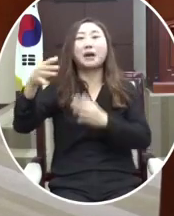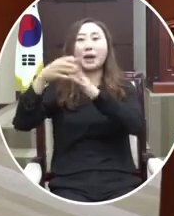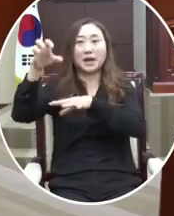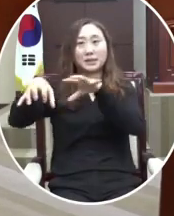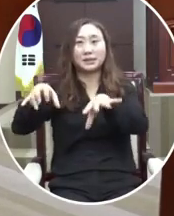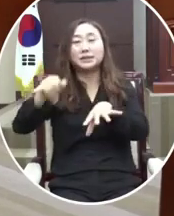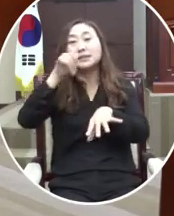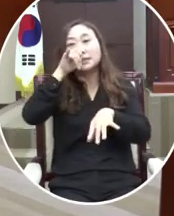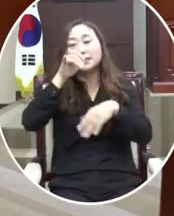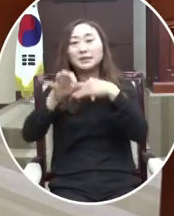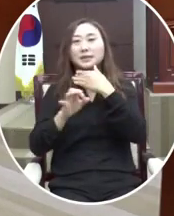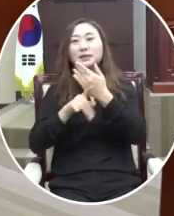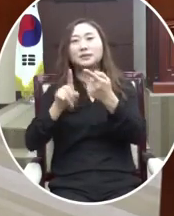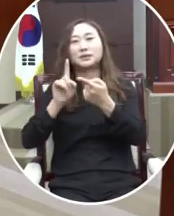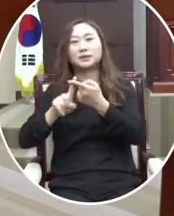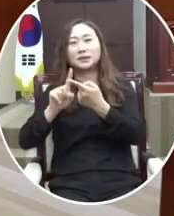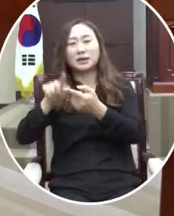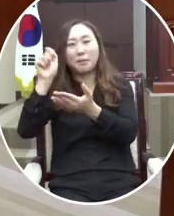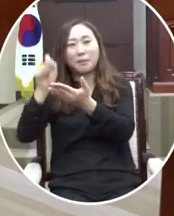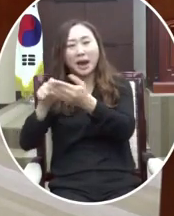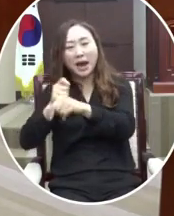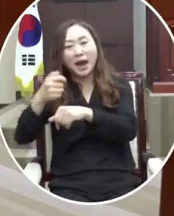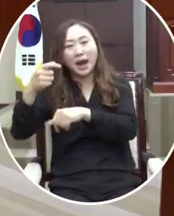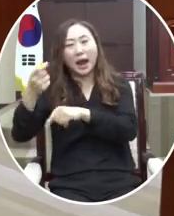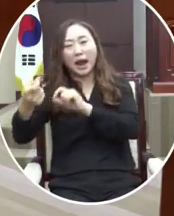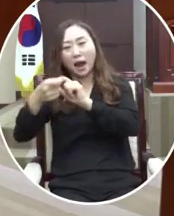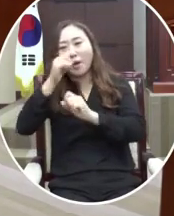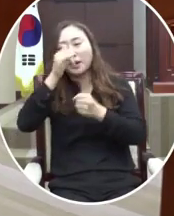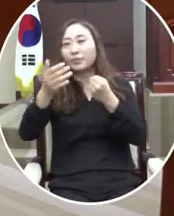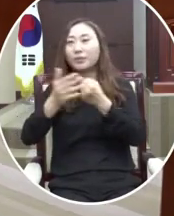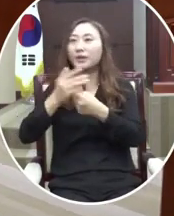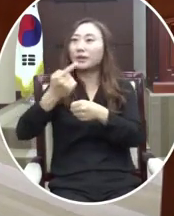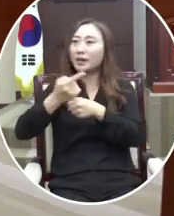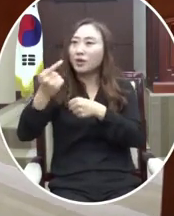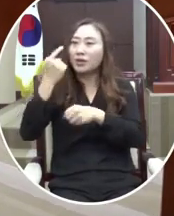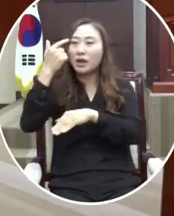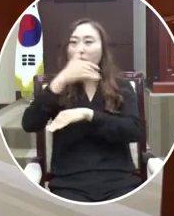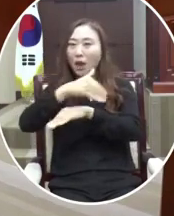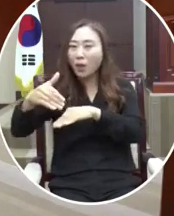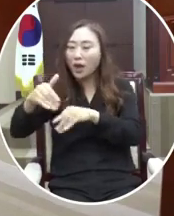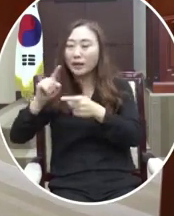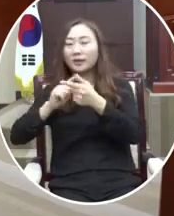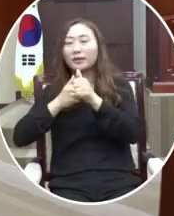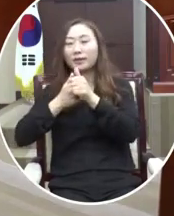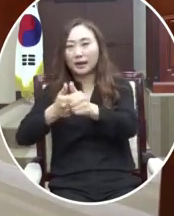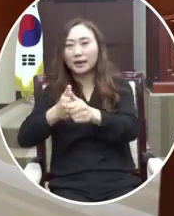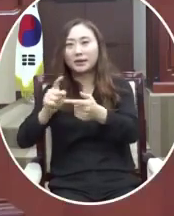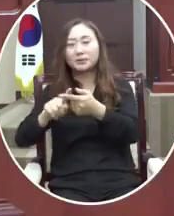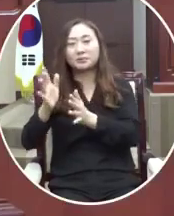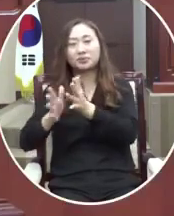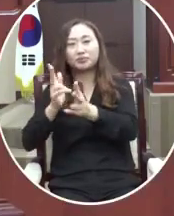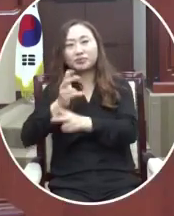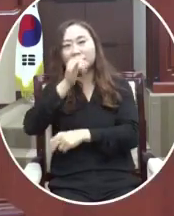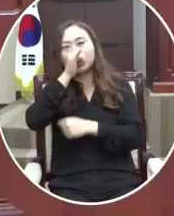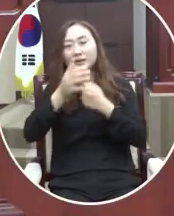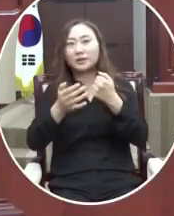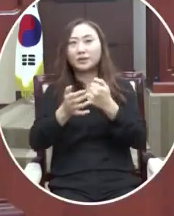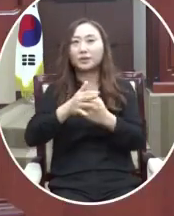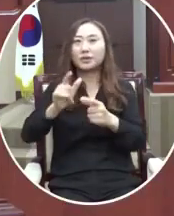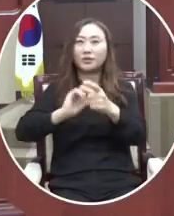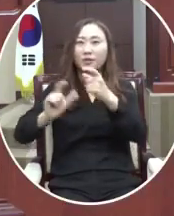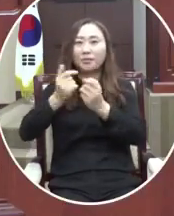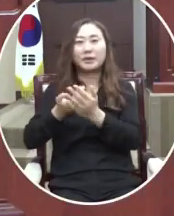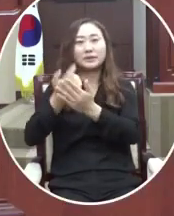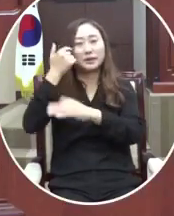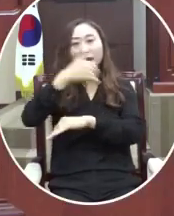능선을 넘어 관리 처분 계획인가를 목전에 두고 있는만큼 내년에 계획도로 공사를 시작해 자연 친화적인 명품 주고 단지로